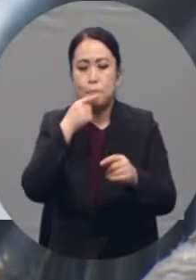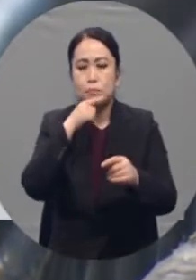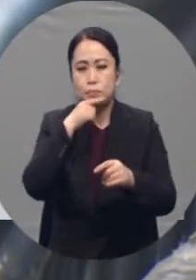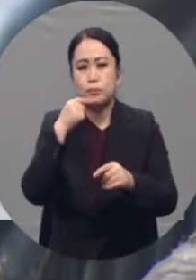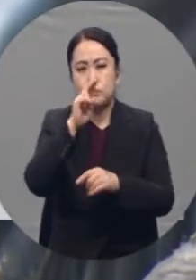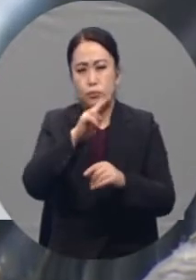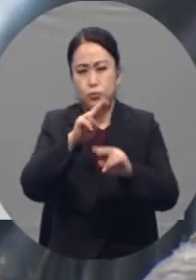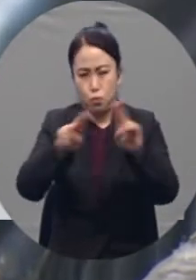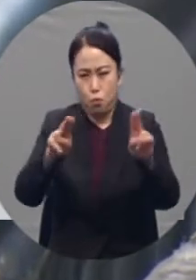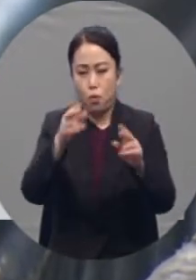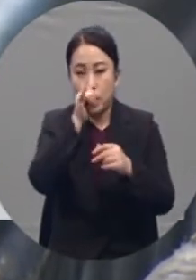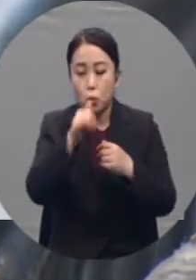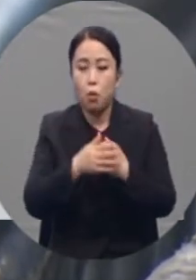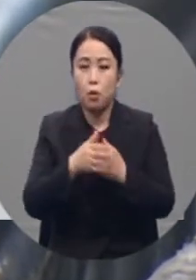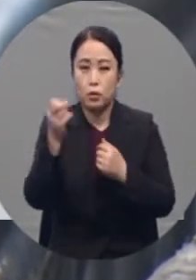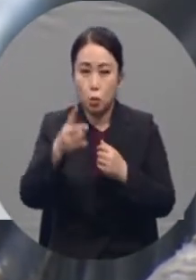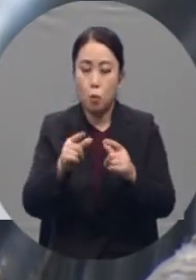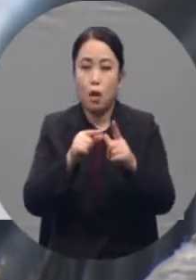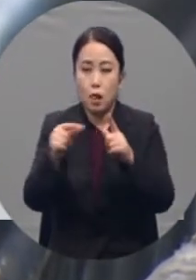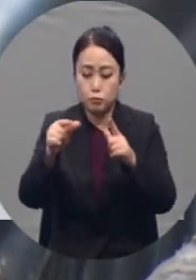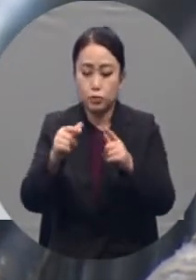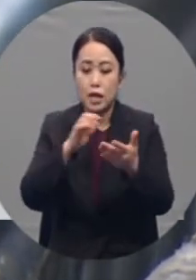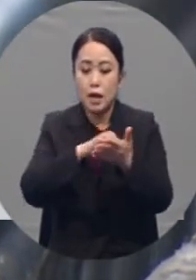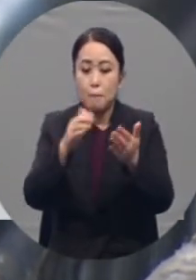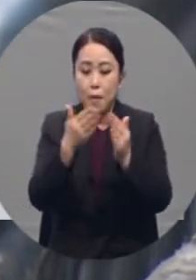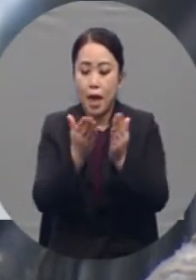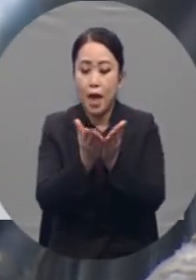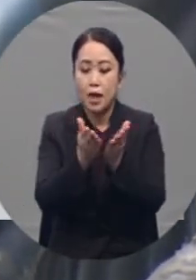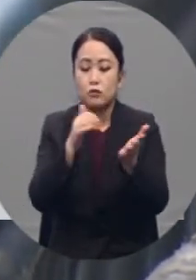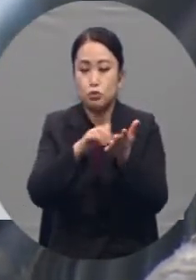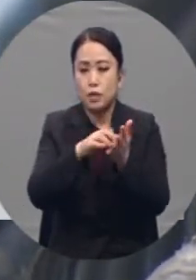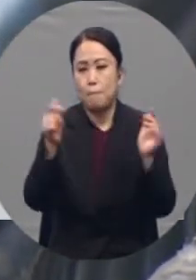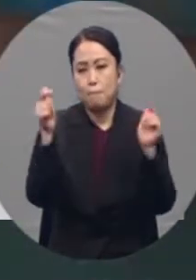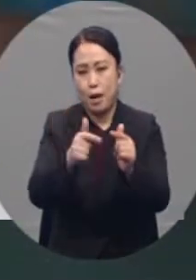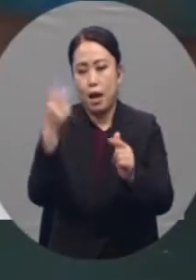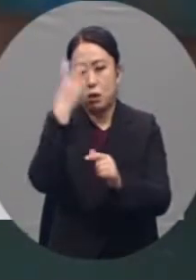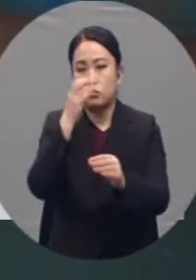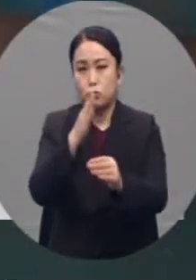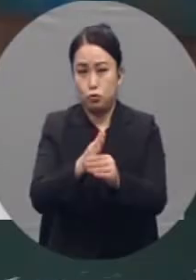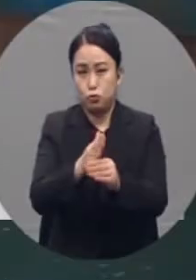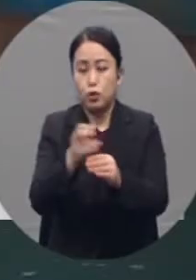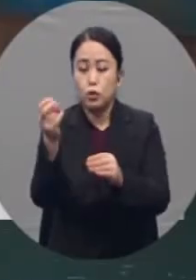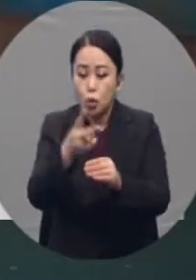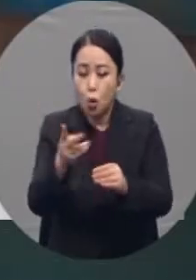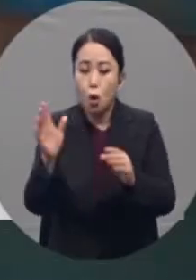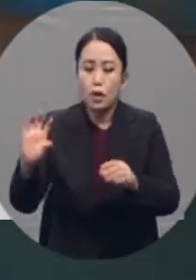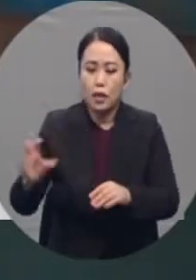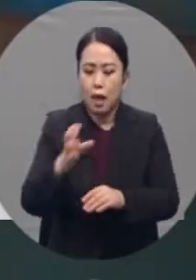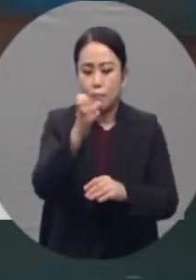감척을 검토하고 있습니다. 특히 올해는 9월 전후 잇따른 태풍으로 조업일수가 크게